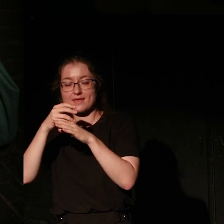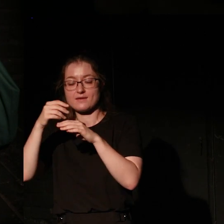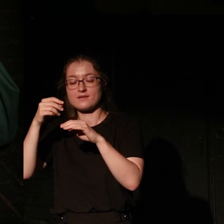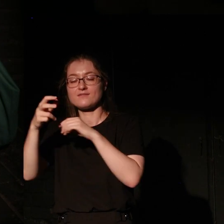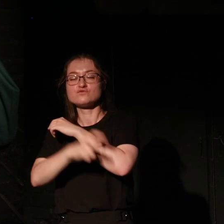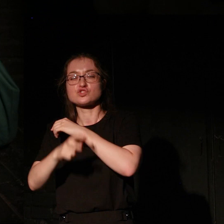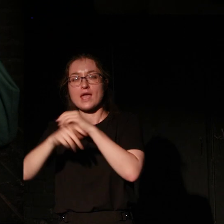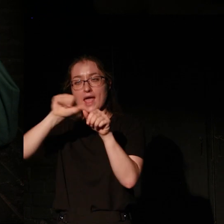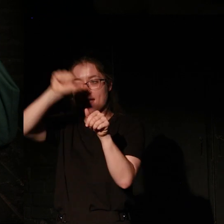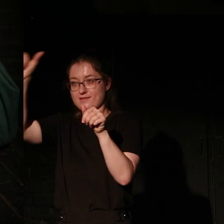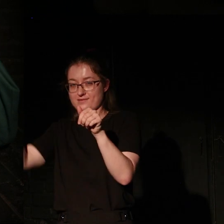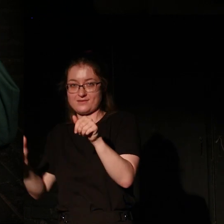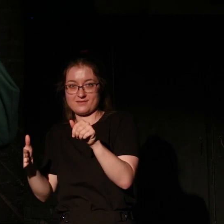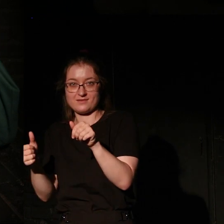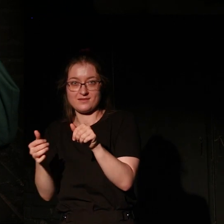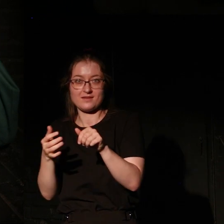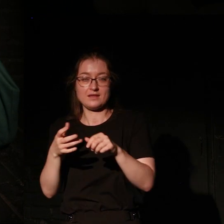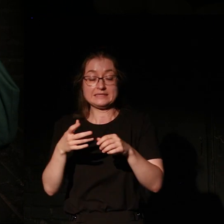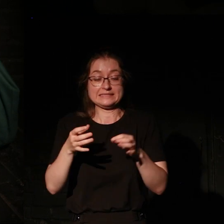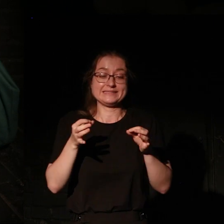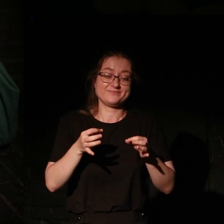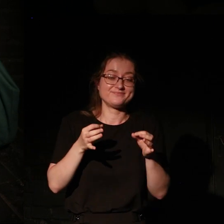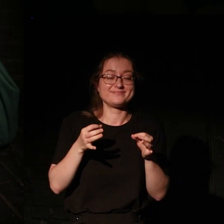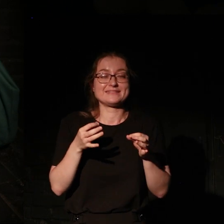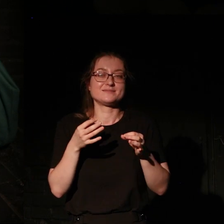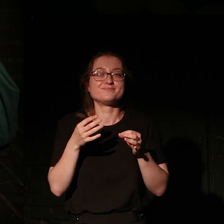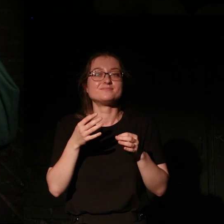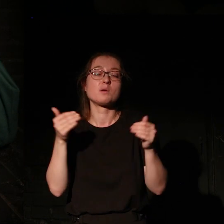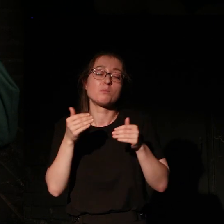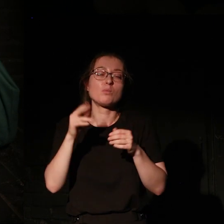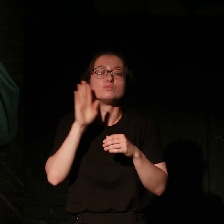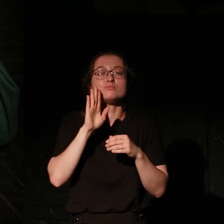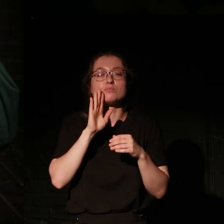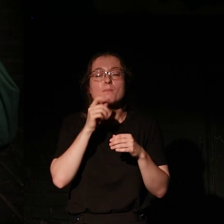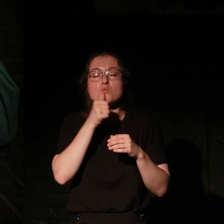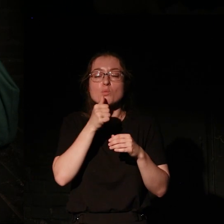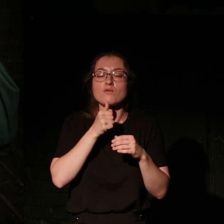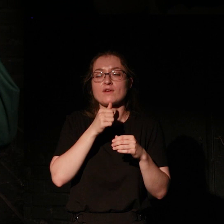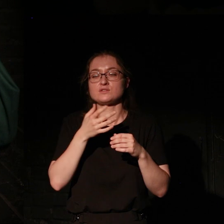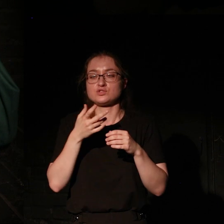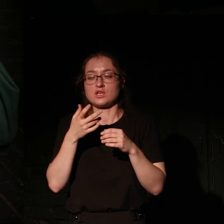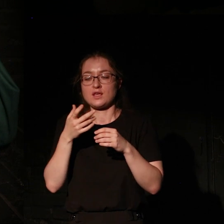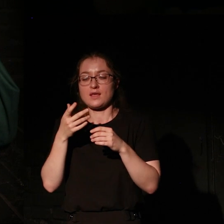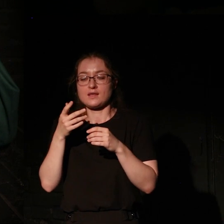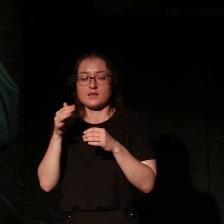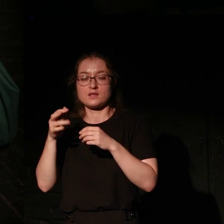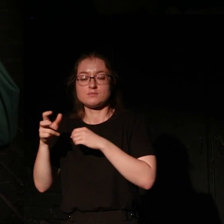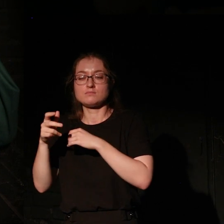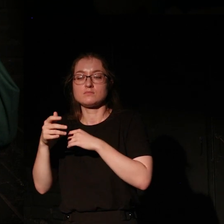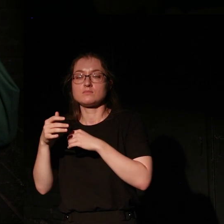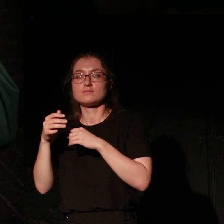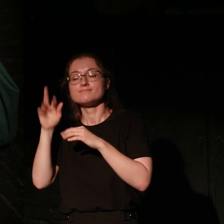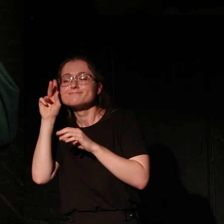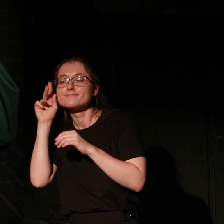odgarnąć właśnie to siano, ten element ludzki, żeby dotrzeć do tego sedna, którym